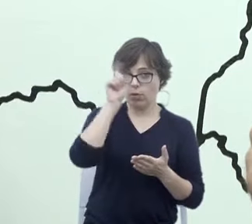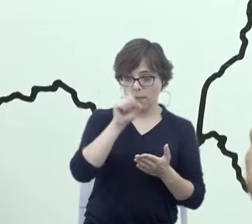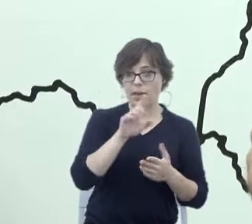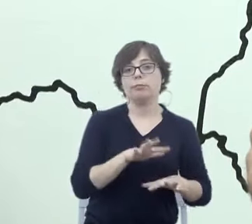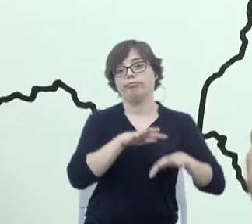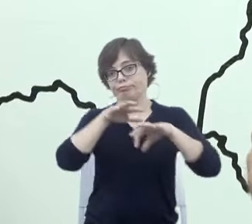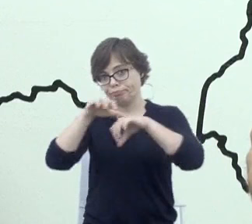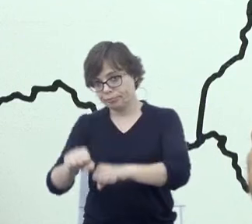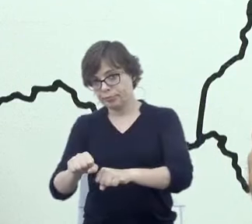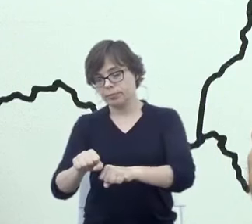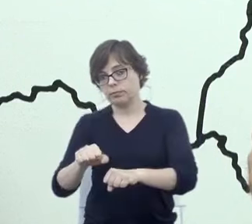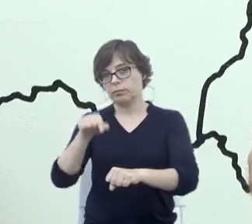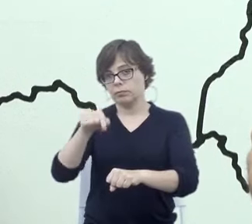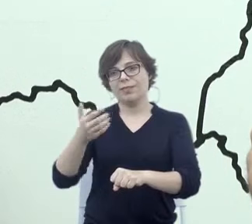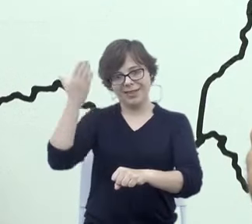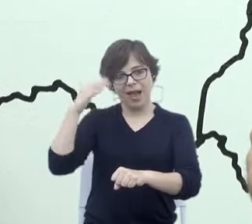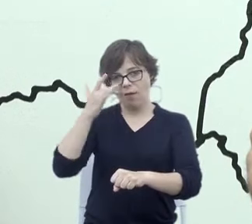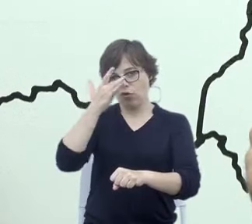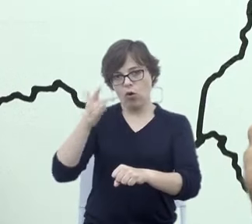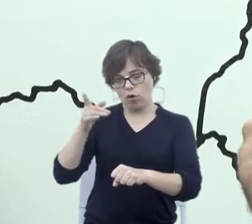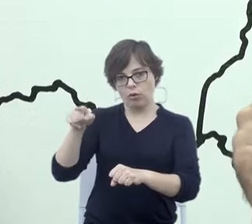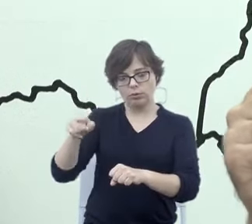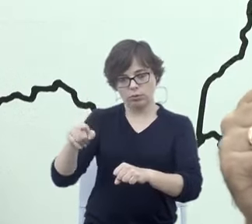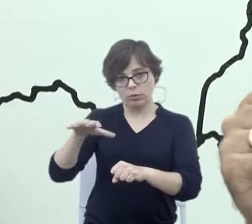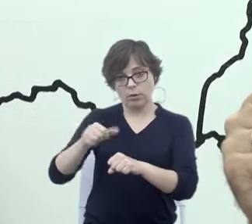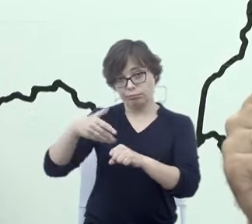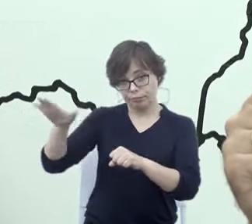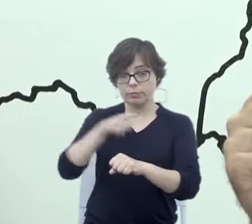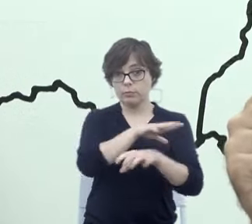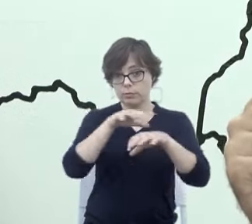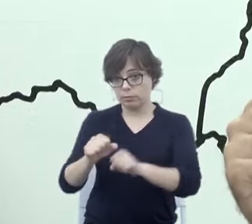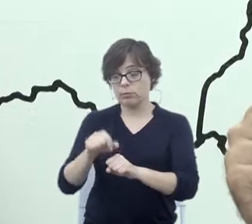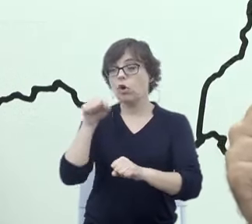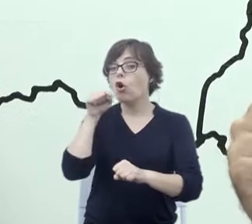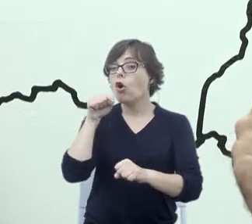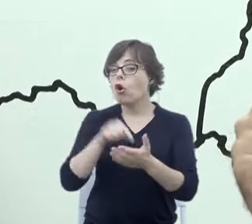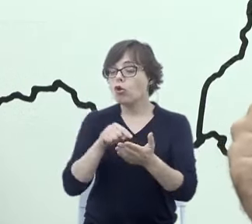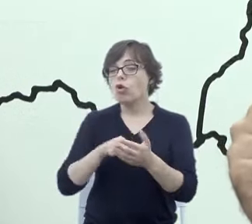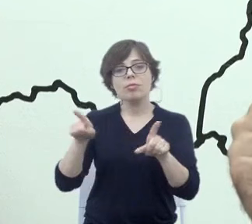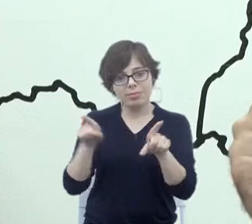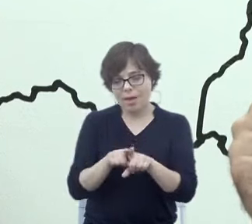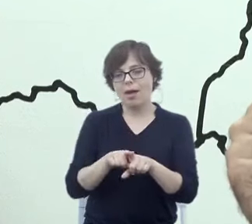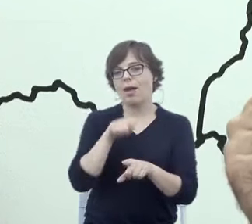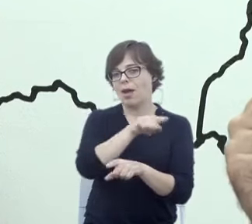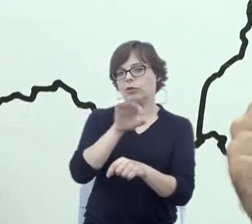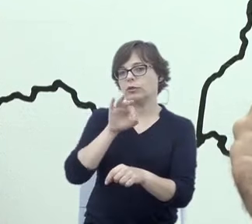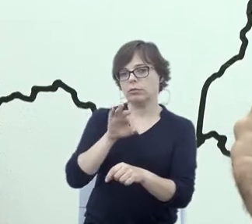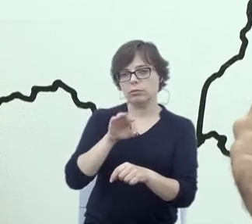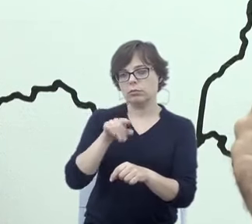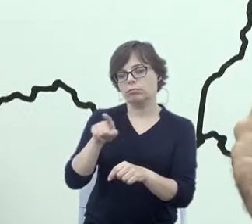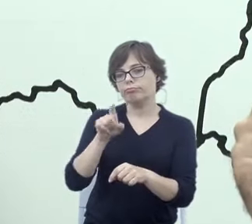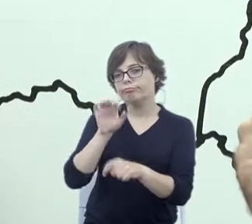tereny zajmowane przez Związek Sowiecki, to uderzenie spadło również na osoby, które z